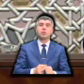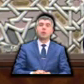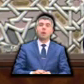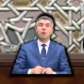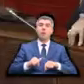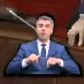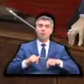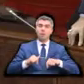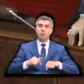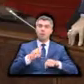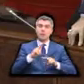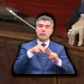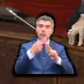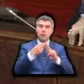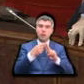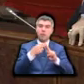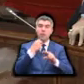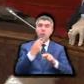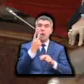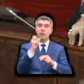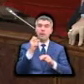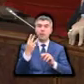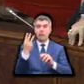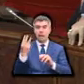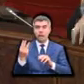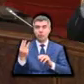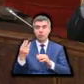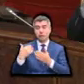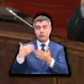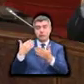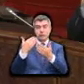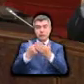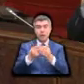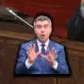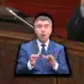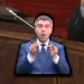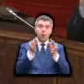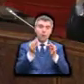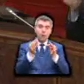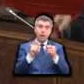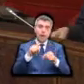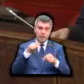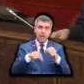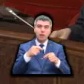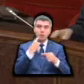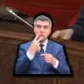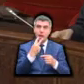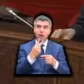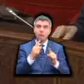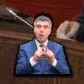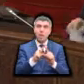العشريه الاولى 2003-2013 ما عطاتش نتيجه، هذا قول مردود عليه، لانه النتائج تؤشر، اقول النتائج